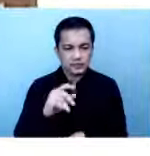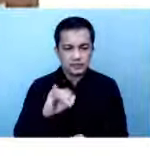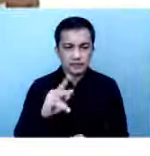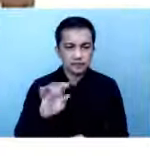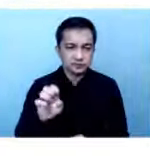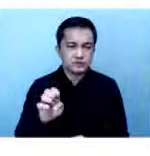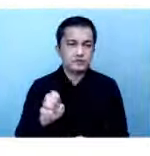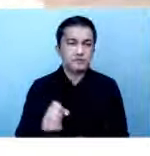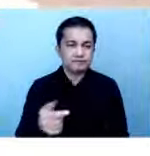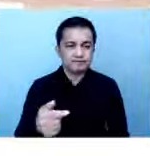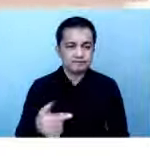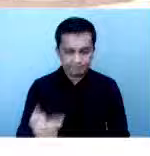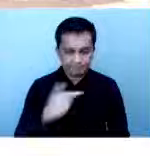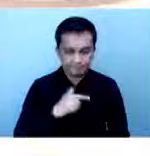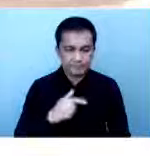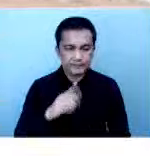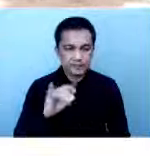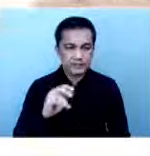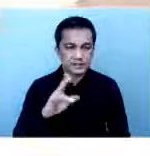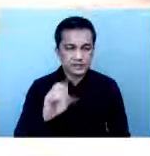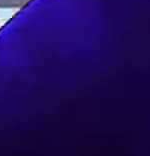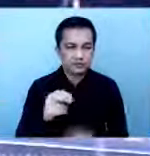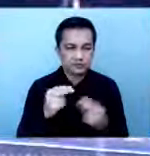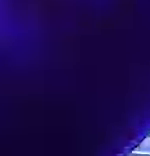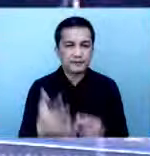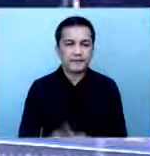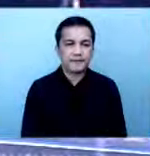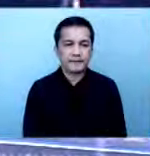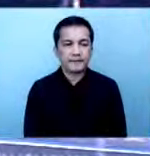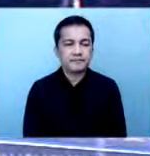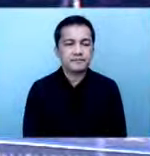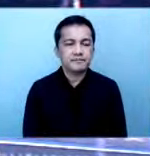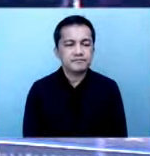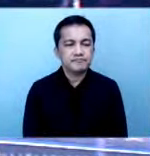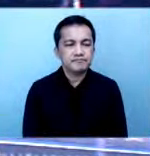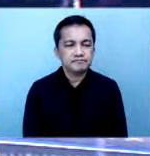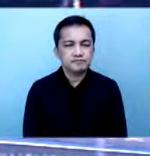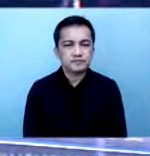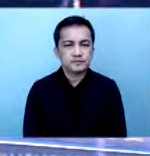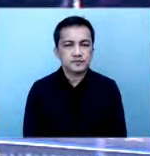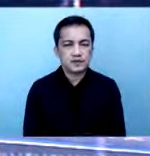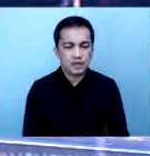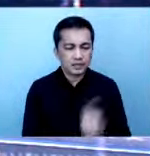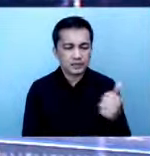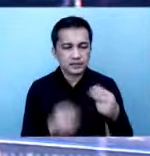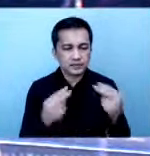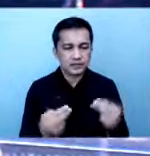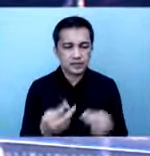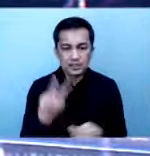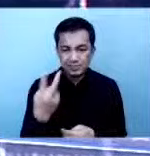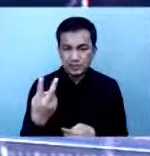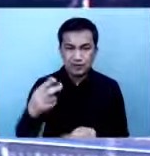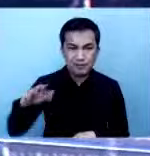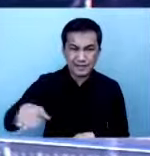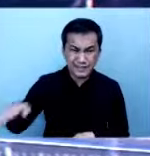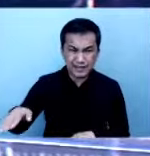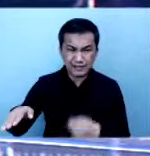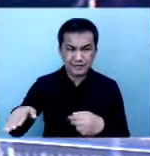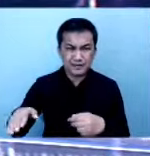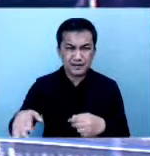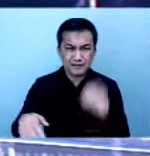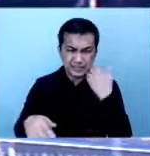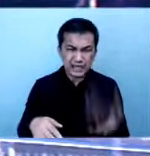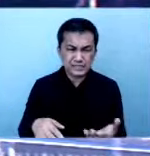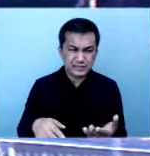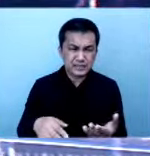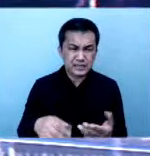frontline, Brian Castillo, News 5. Sa ibang balita, patay ang dalawang batang lalaki matapos matrap sa loob ng isang kotse